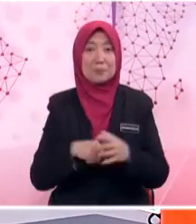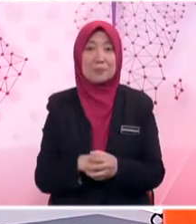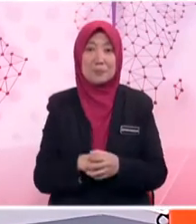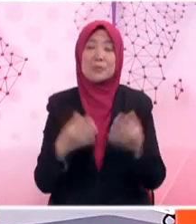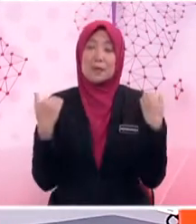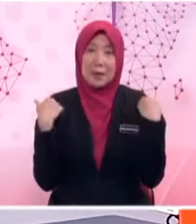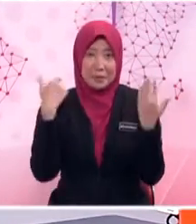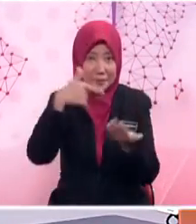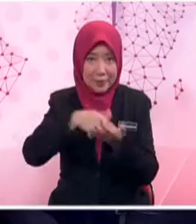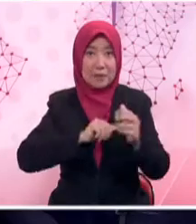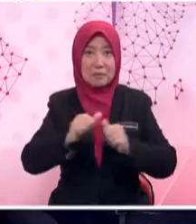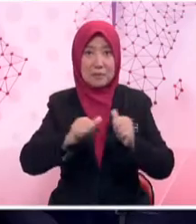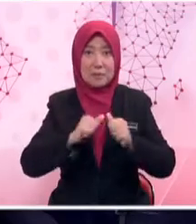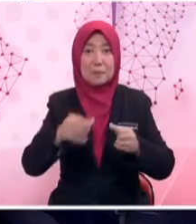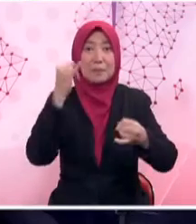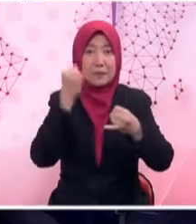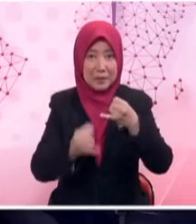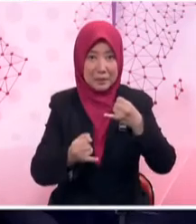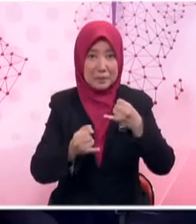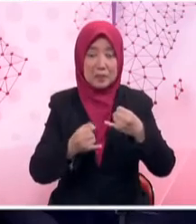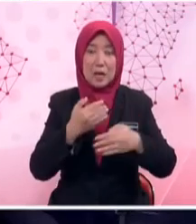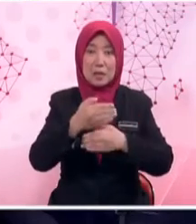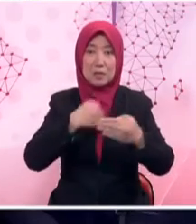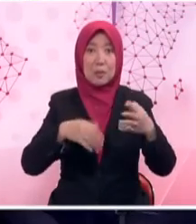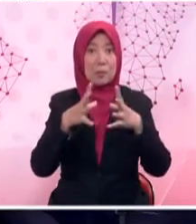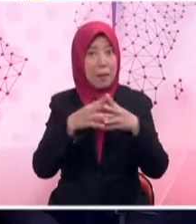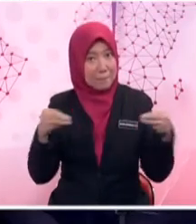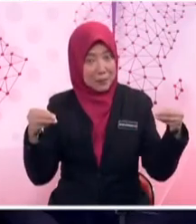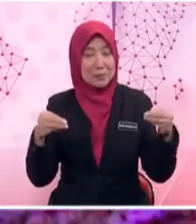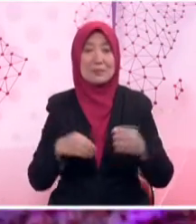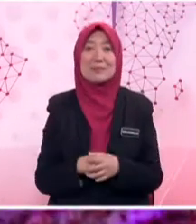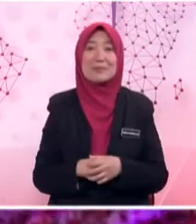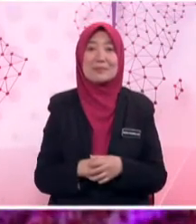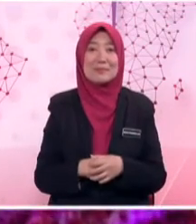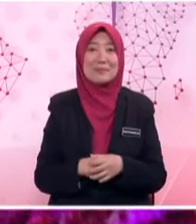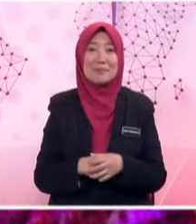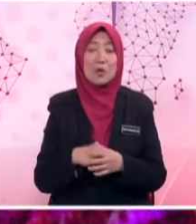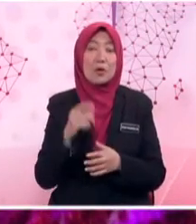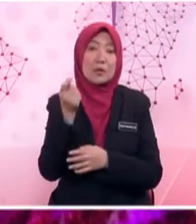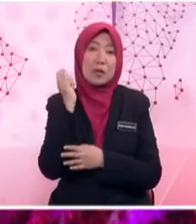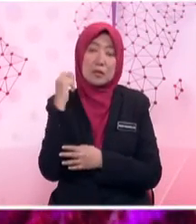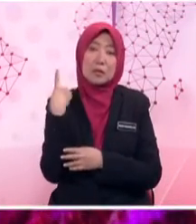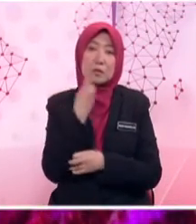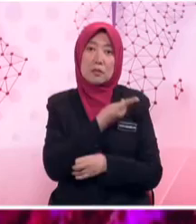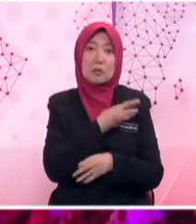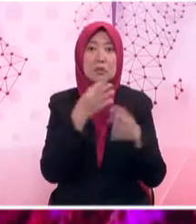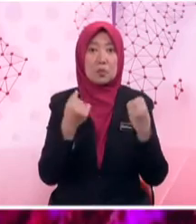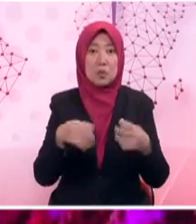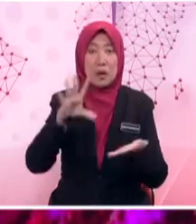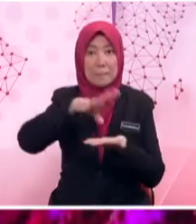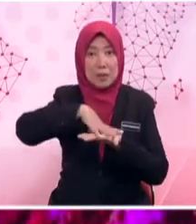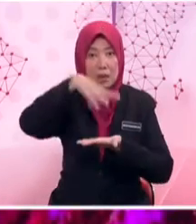Aktiviti terakhir sebelum kita tamatkan program kita, di mana tadi kita dah belajar macam mana